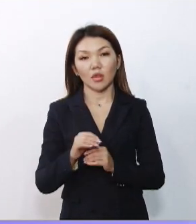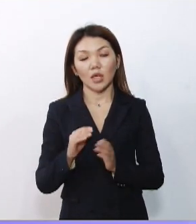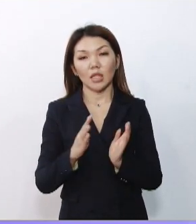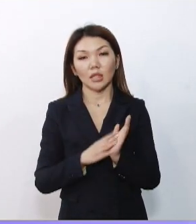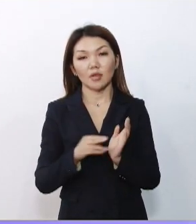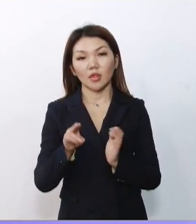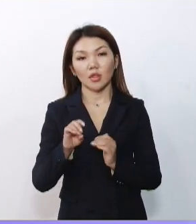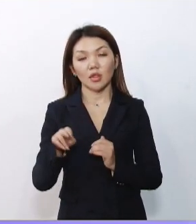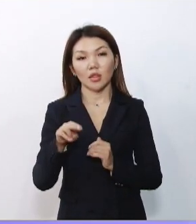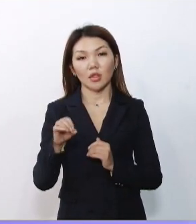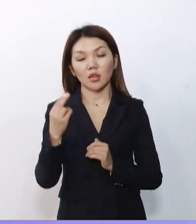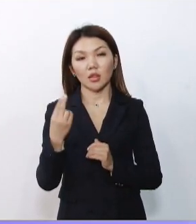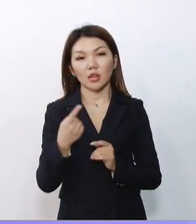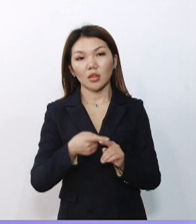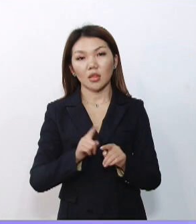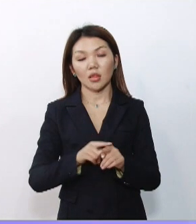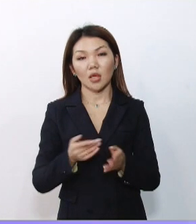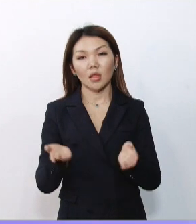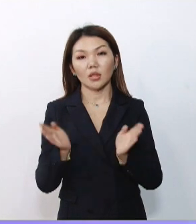остаток.